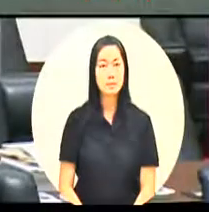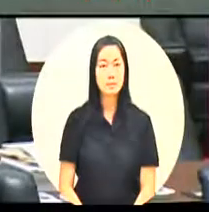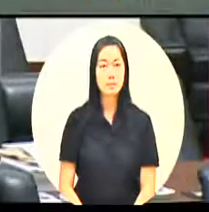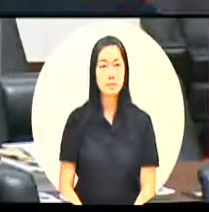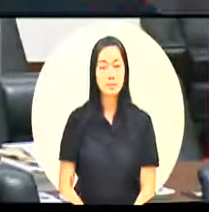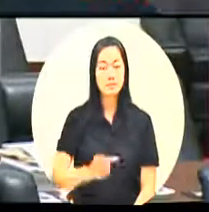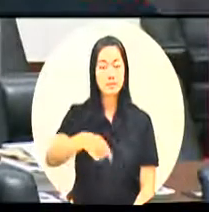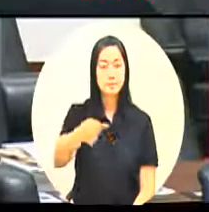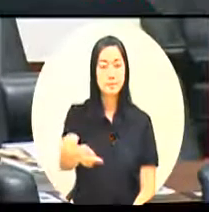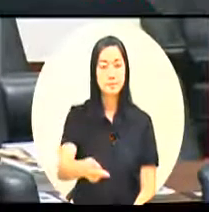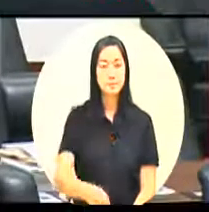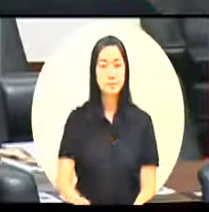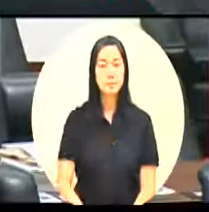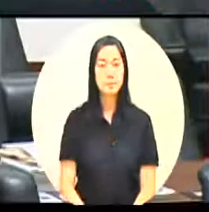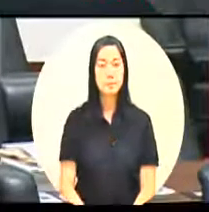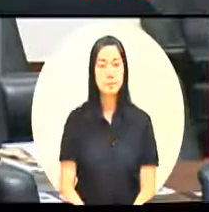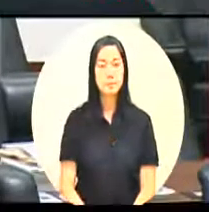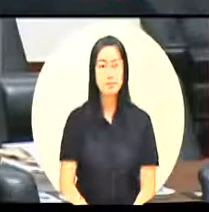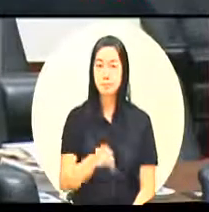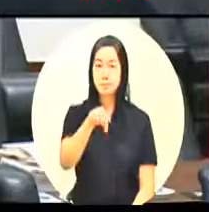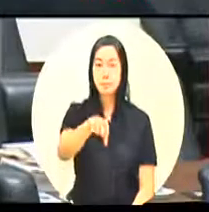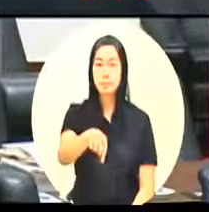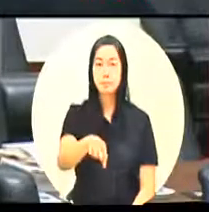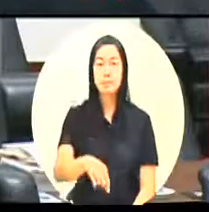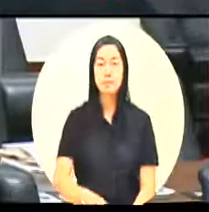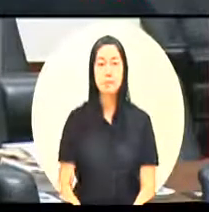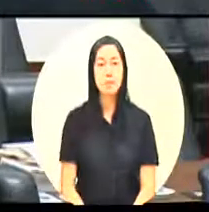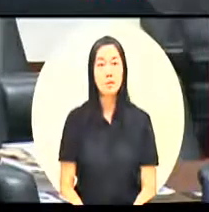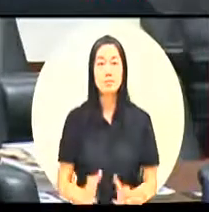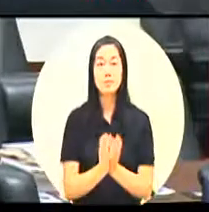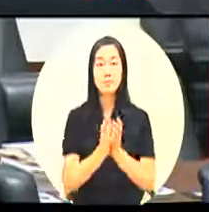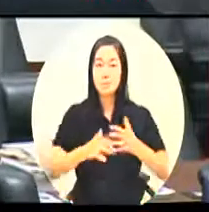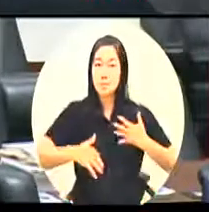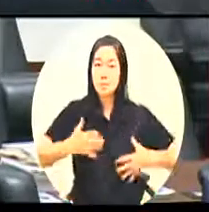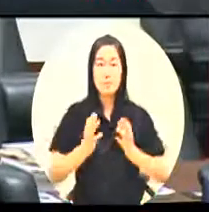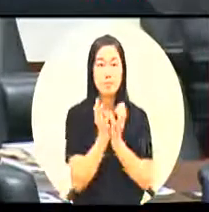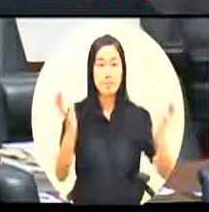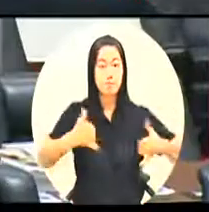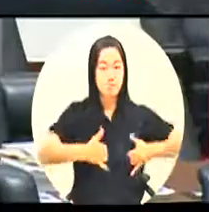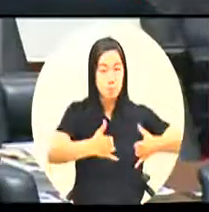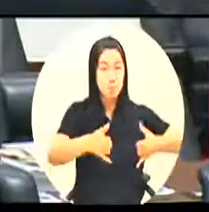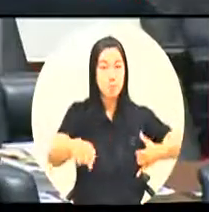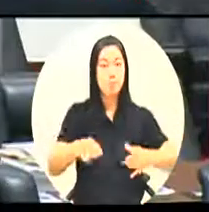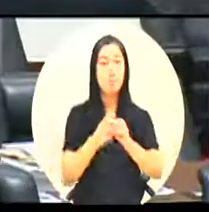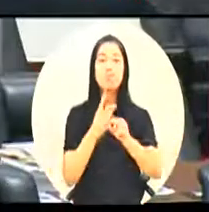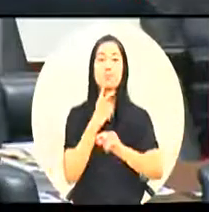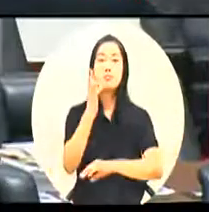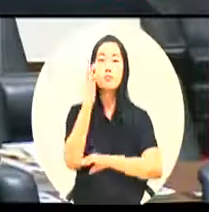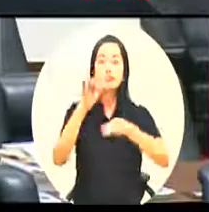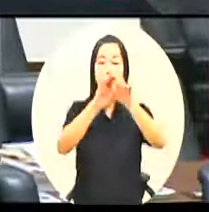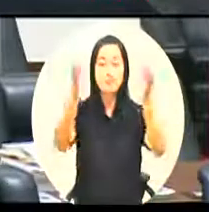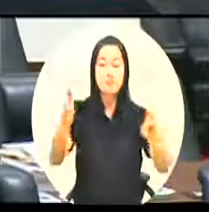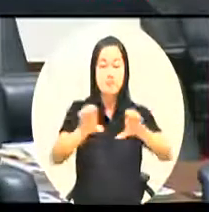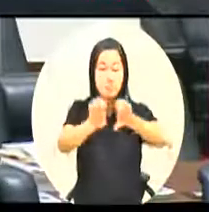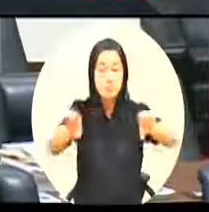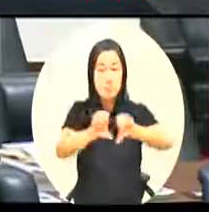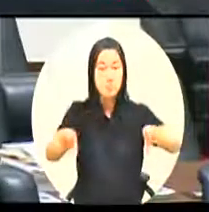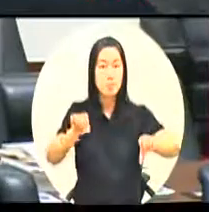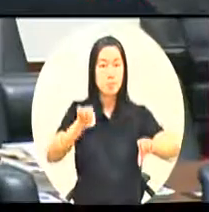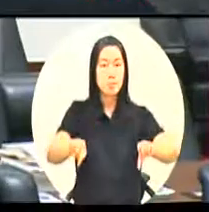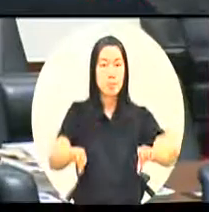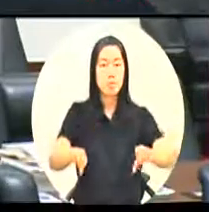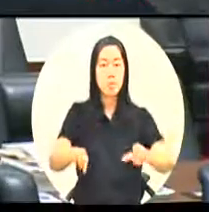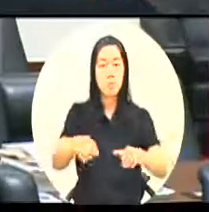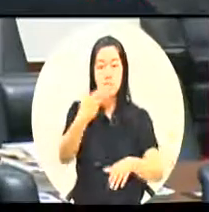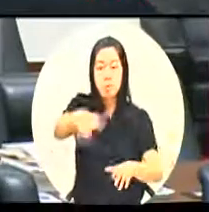再下一张，哦，你看这个乐群路中央也是 FRP 的乡涵，哦，排水干管